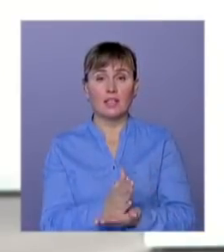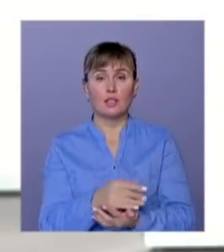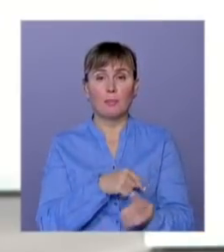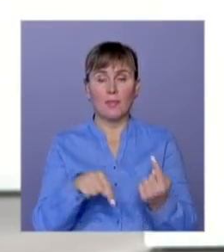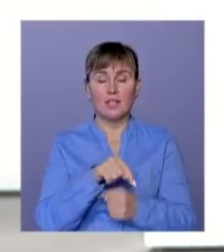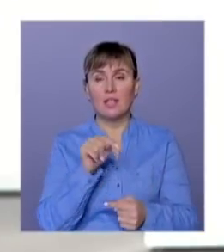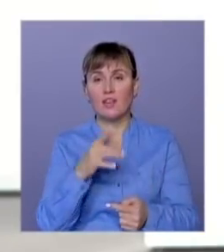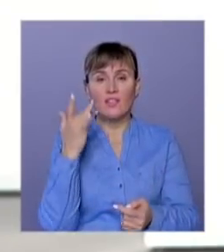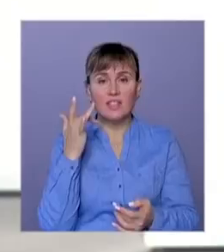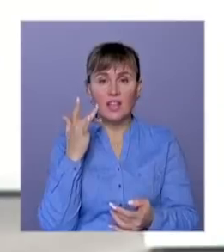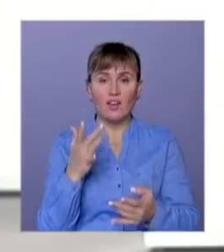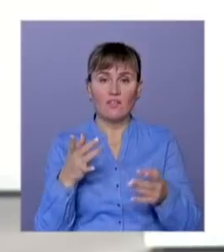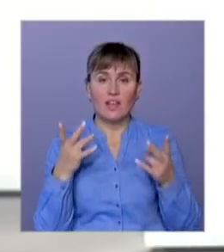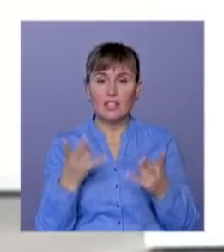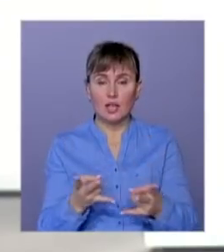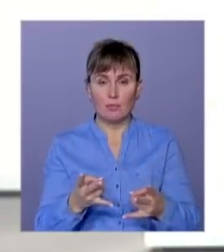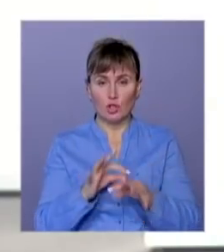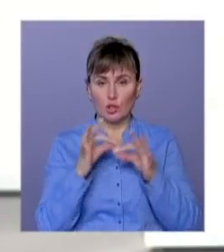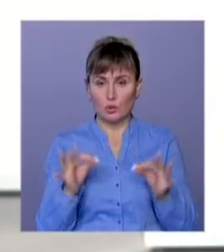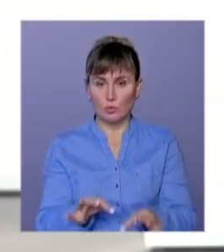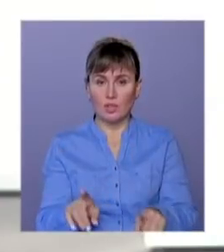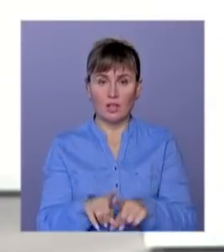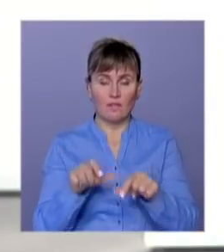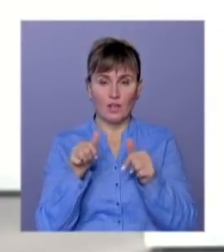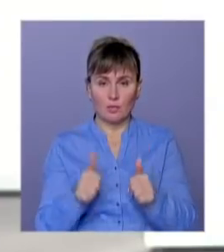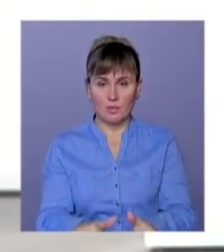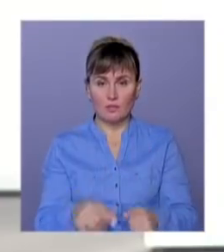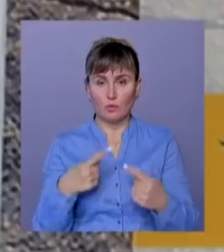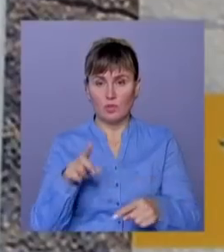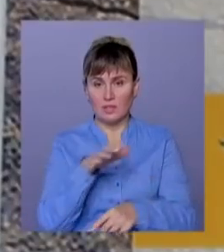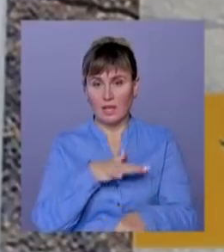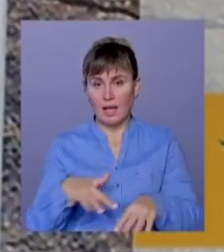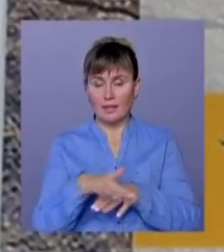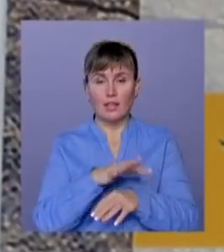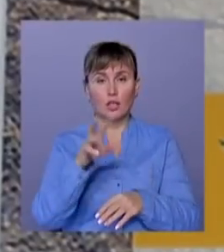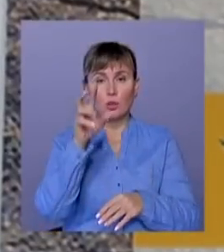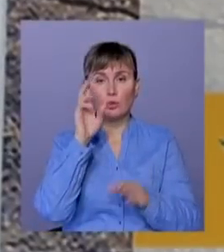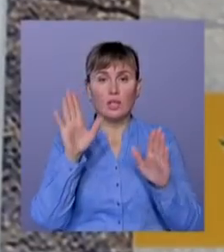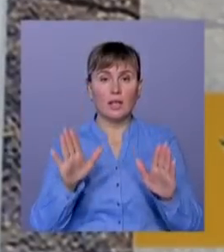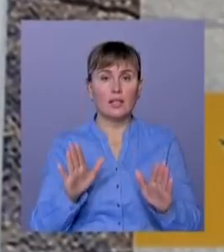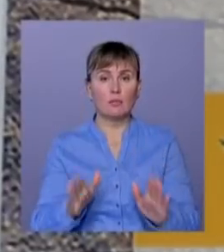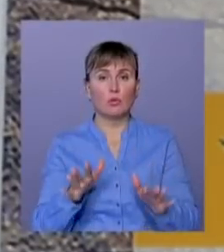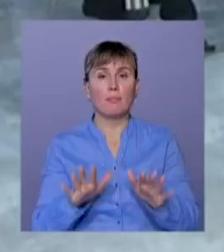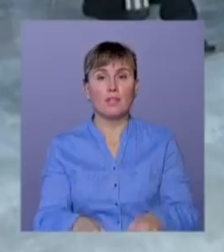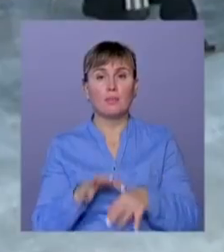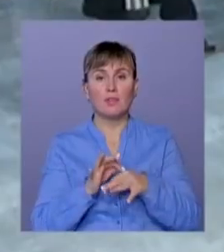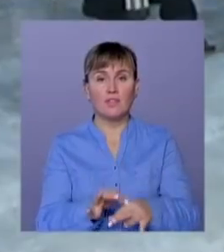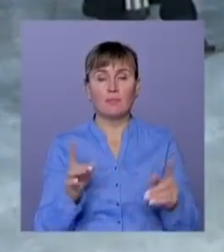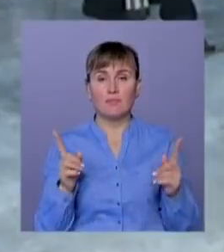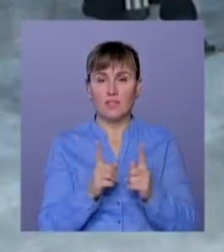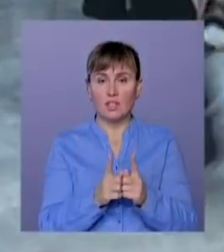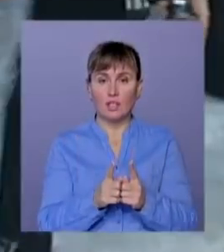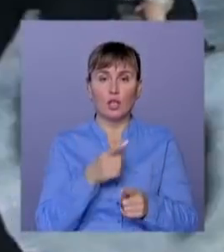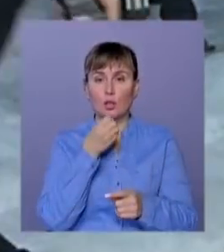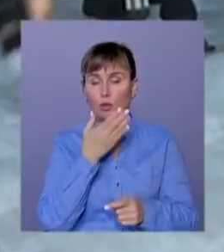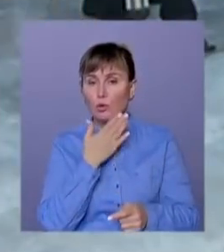там всегда востребовано искусство. Так оно формировалось в Европе и в других странах. Государственная галерея станет местом проведения встреч, любимым